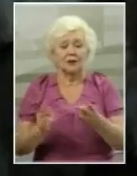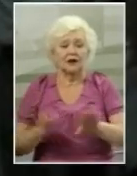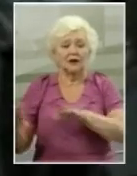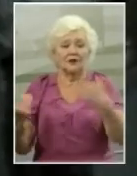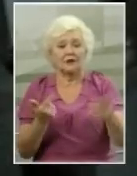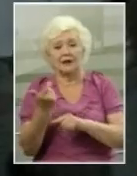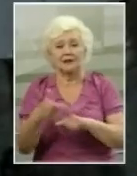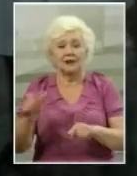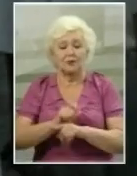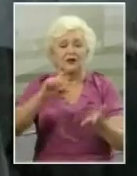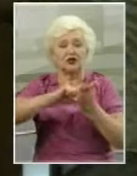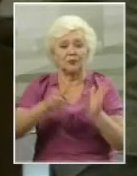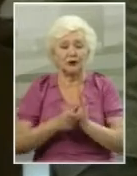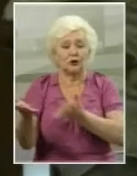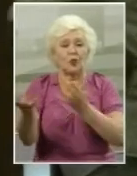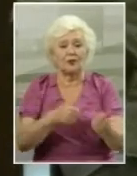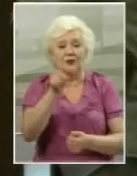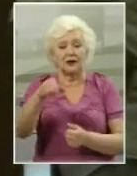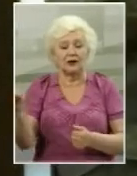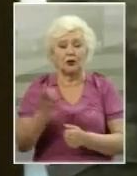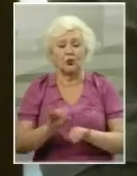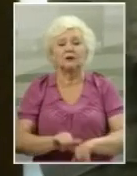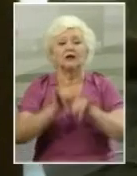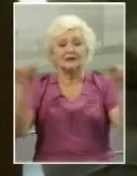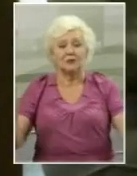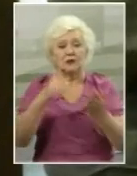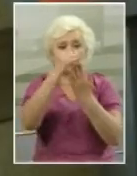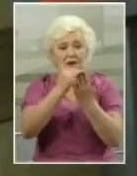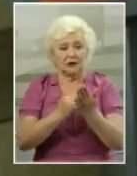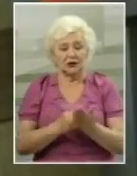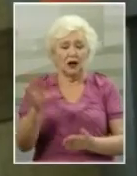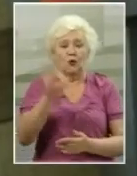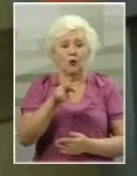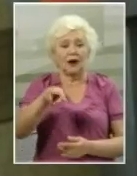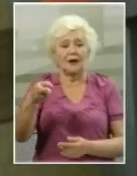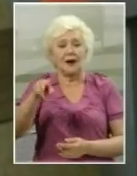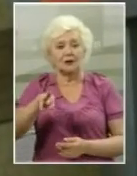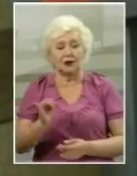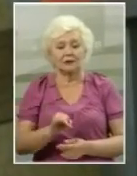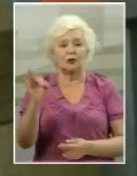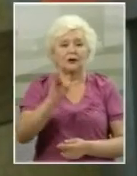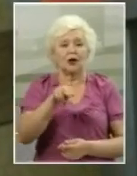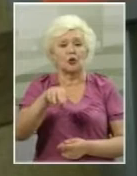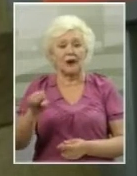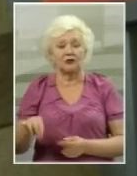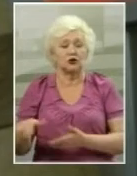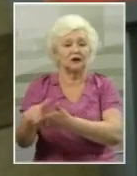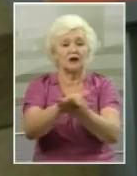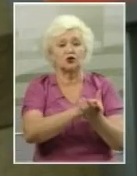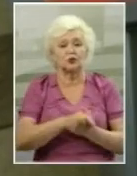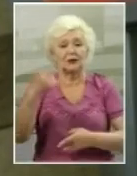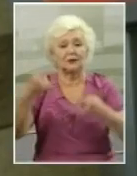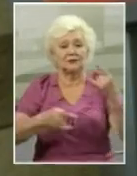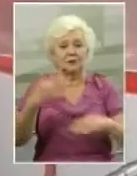виділити більше приміщення для прийому людей та збільшити штат. Ольга Ляшенка, Ігор Печенка, Суспільне, Херсон.